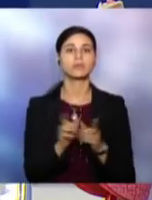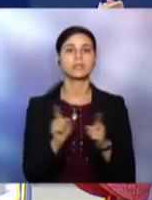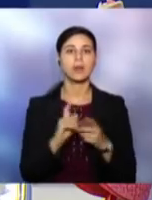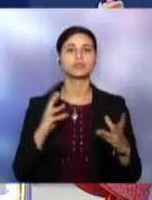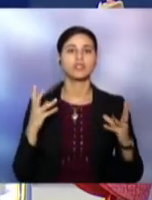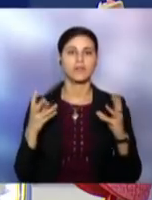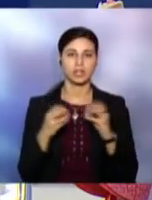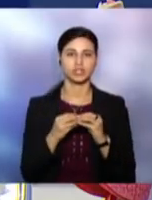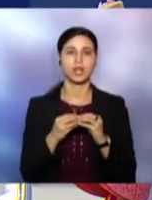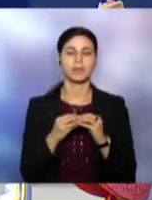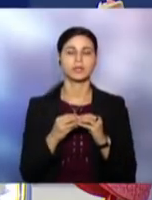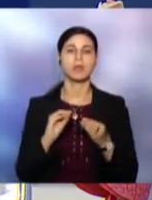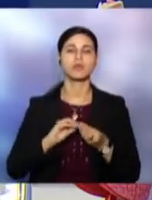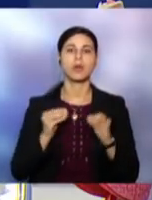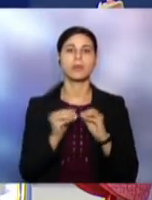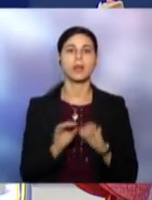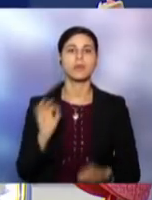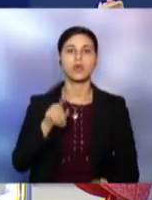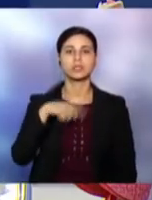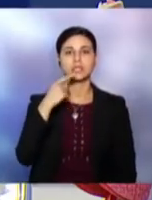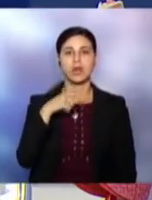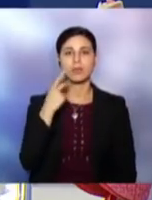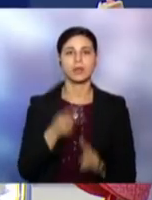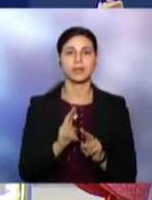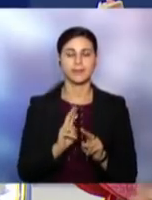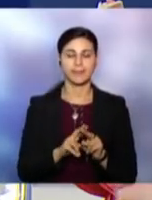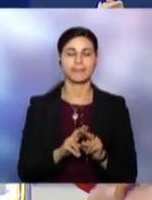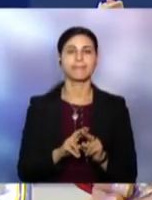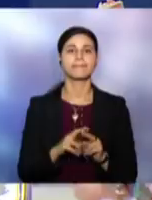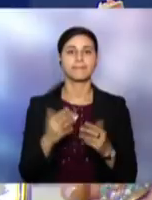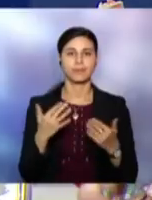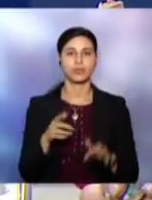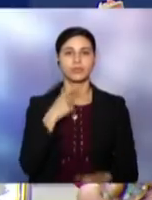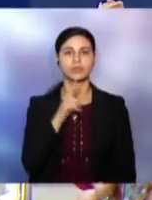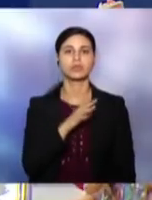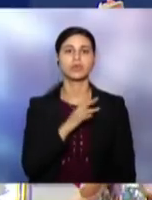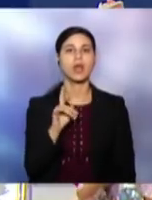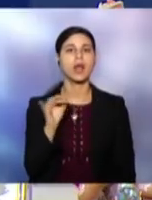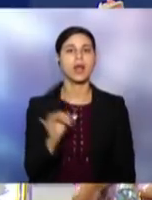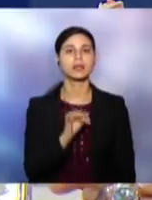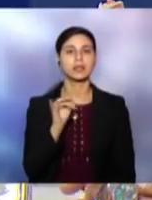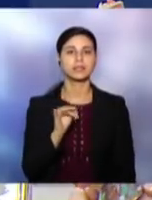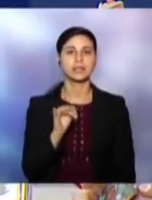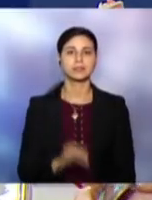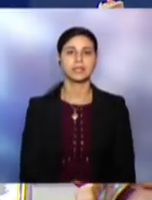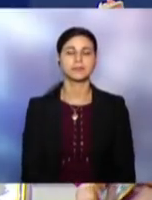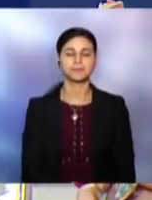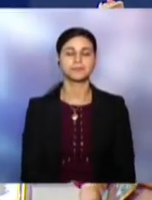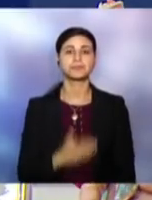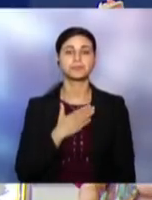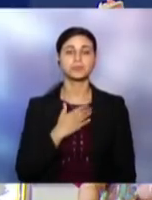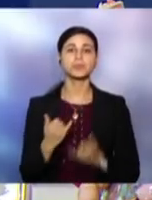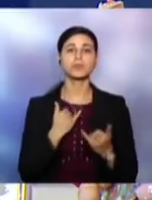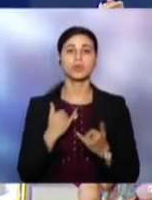შევაჯამეთ სეზონურ პრობლემებზე საუბარი და იმ გართულებებზეც გესაუბრეთ, რომელიც თქვენ გაინტერესებდათ. ჩვენი სტუმარი